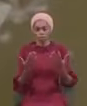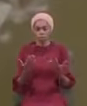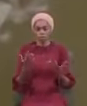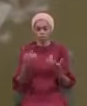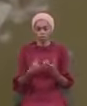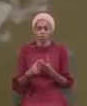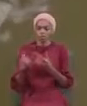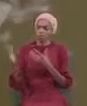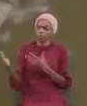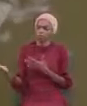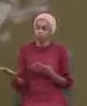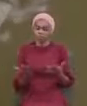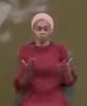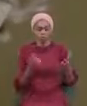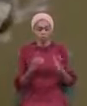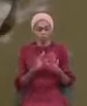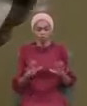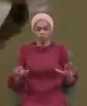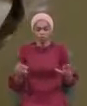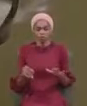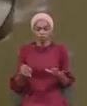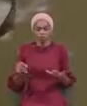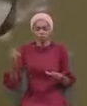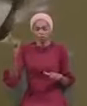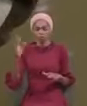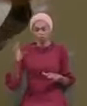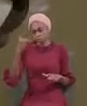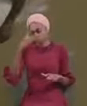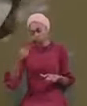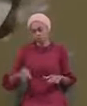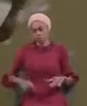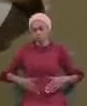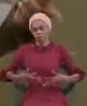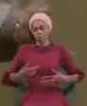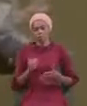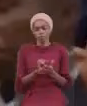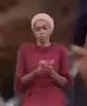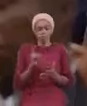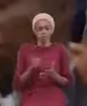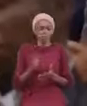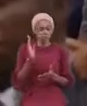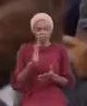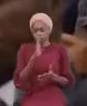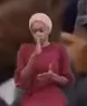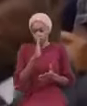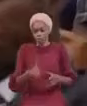vie qu'ils auront amené sur la terre